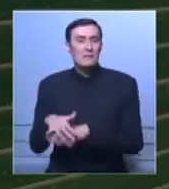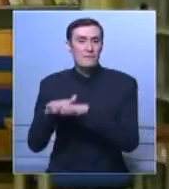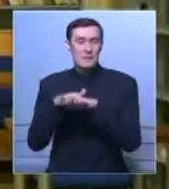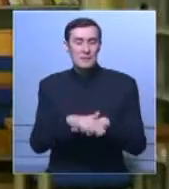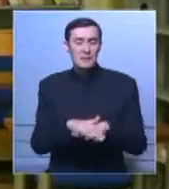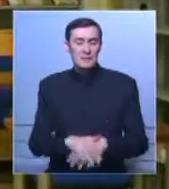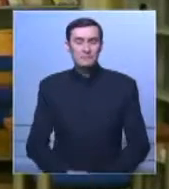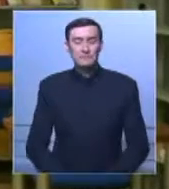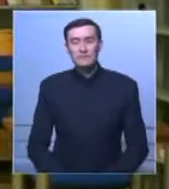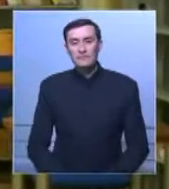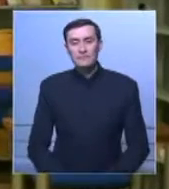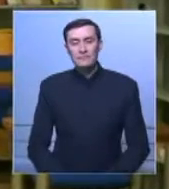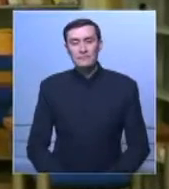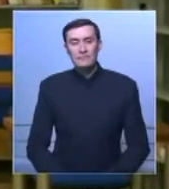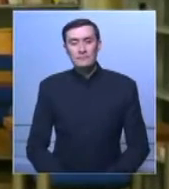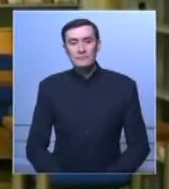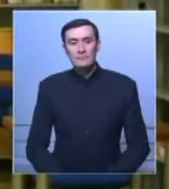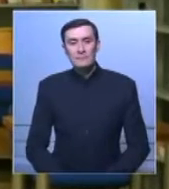инвестиции.